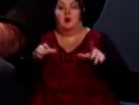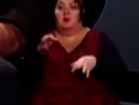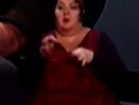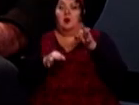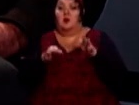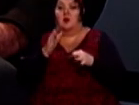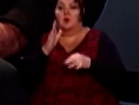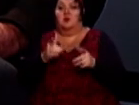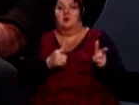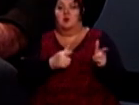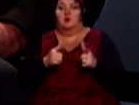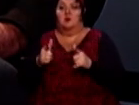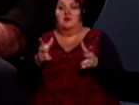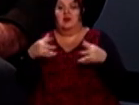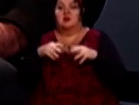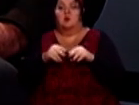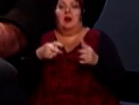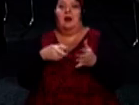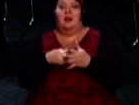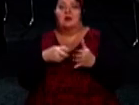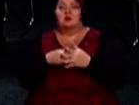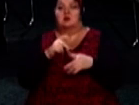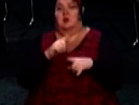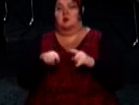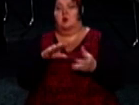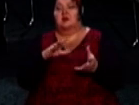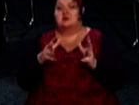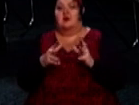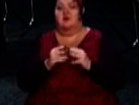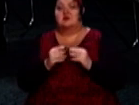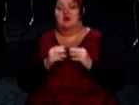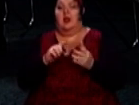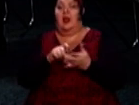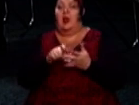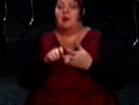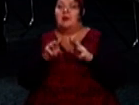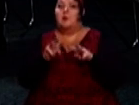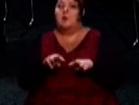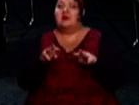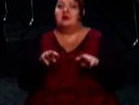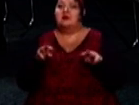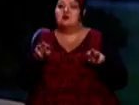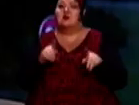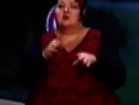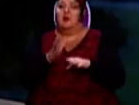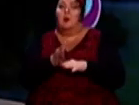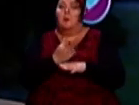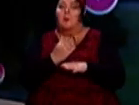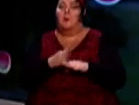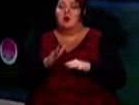будемо готувати спільний лист, скоріш за все, на кабінет міністрів, тому що це